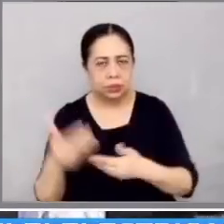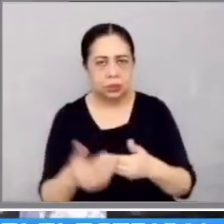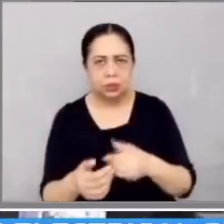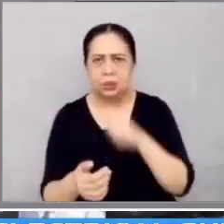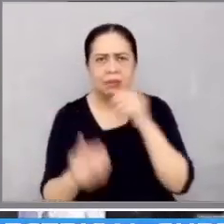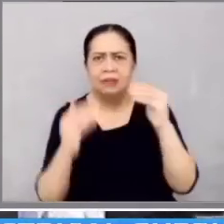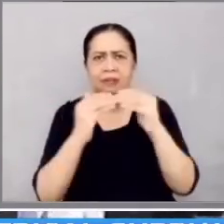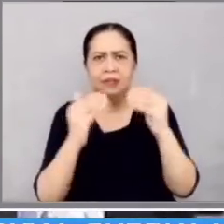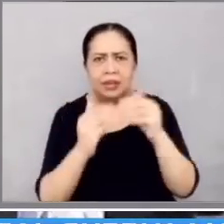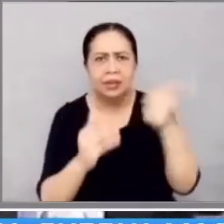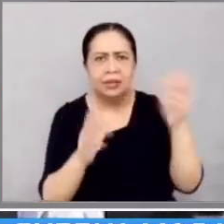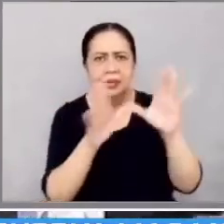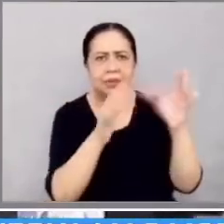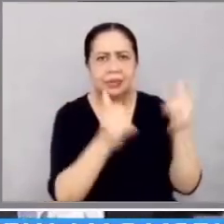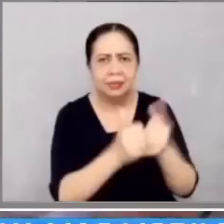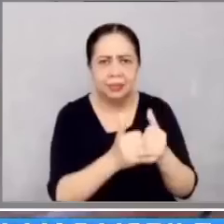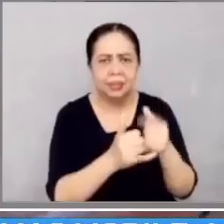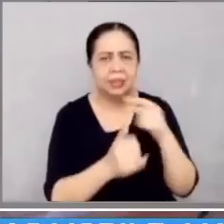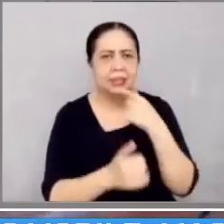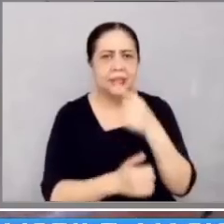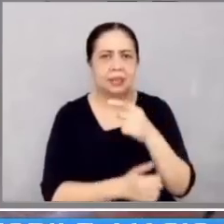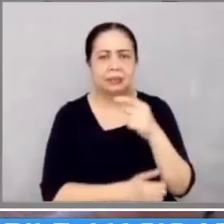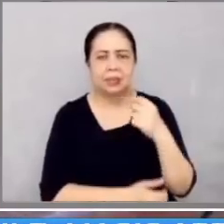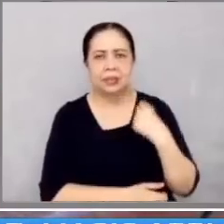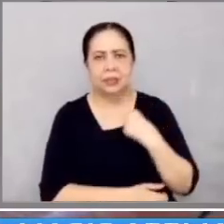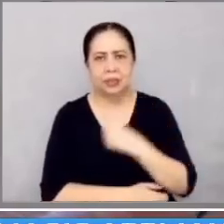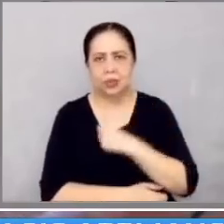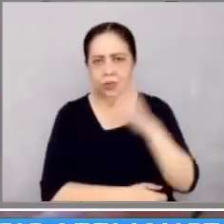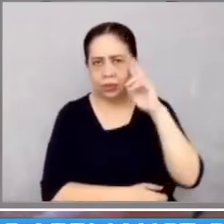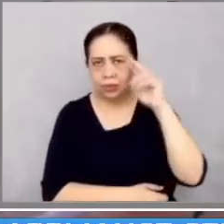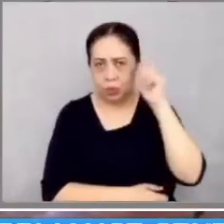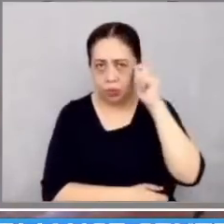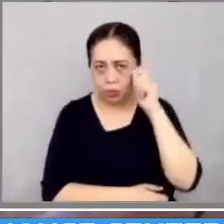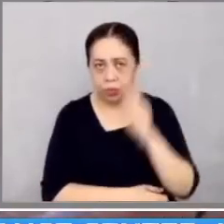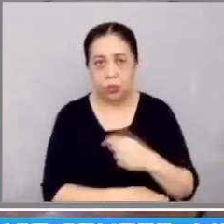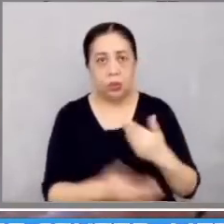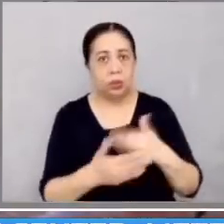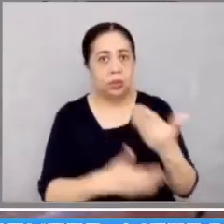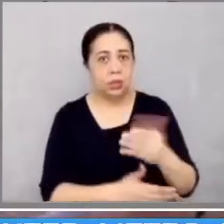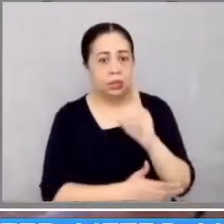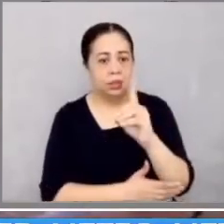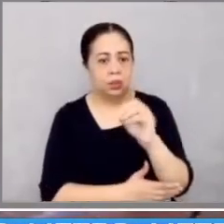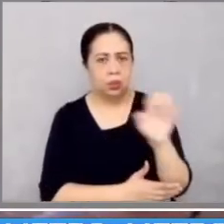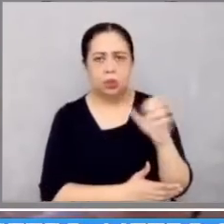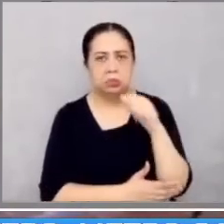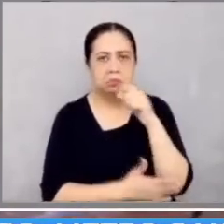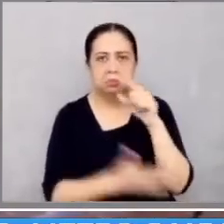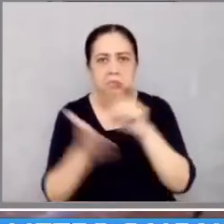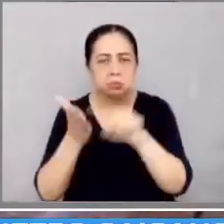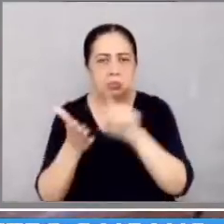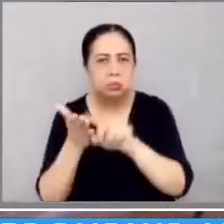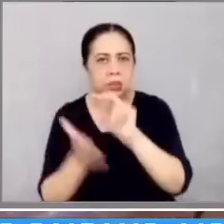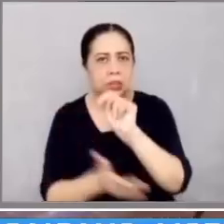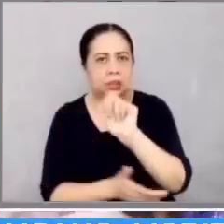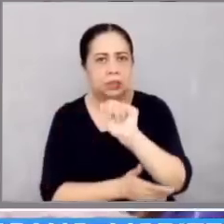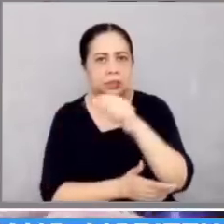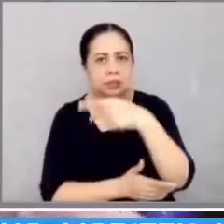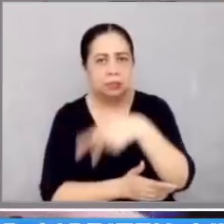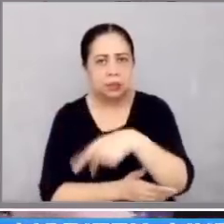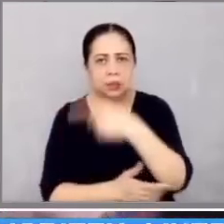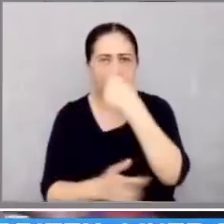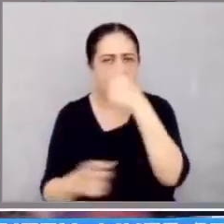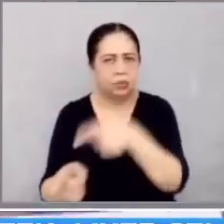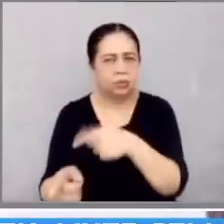ibang korporasyon, sabi ni Tulfo. Ang DOE naman, hindi pa na-audit ang NGCP dahil hindi umano